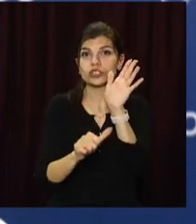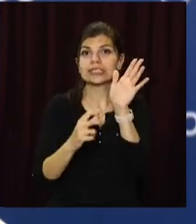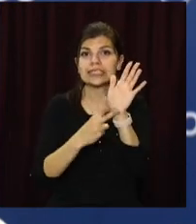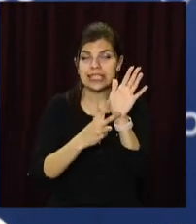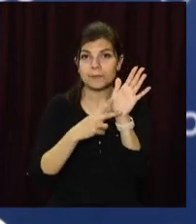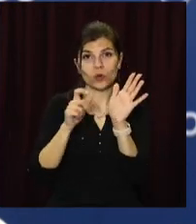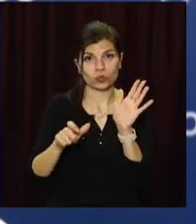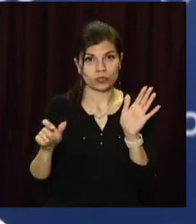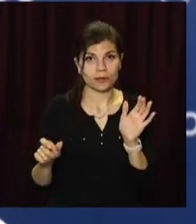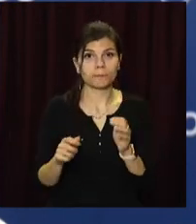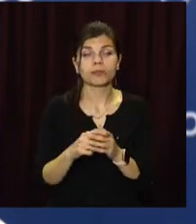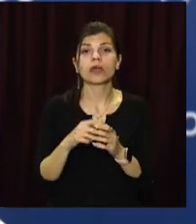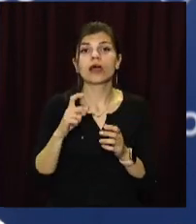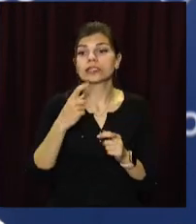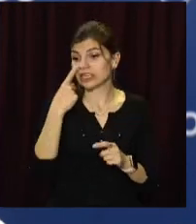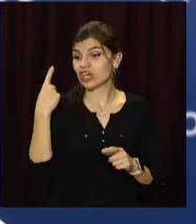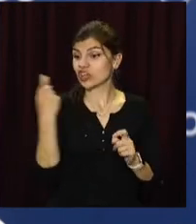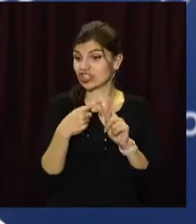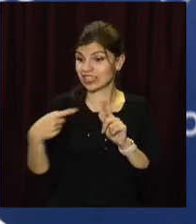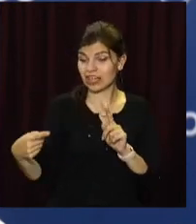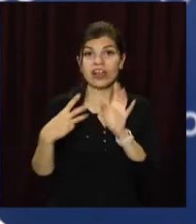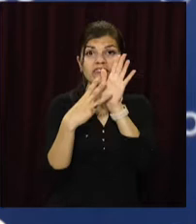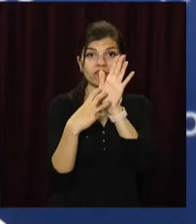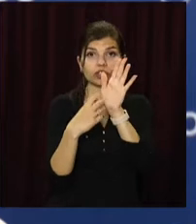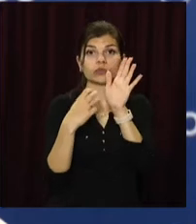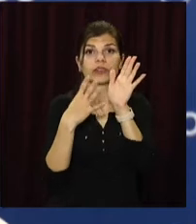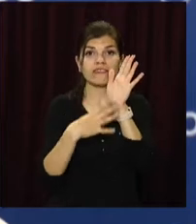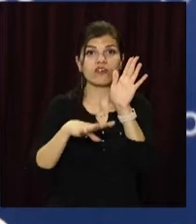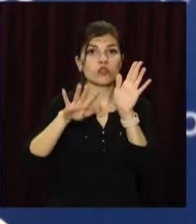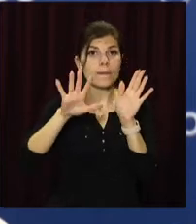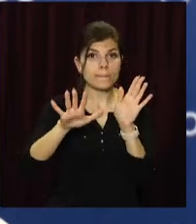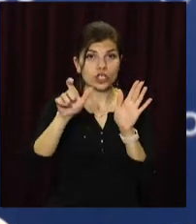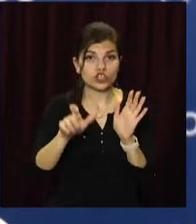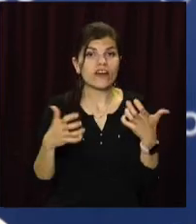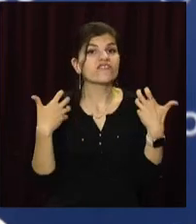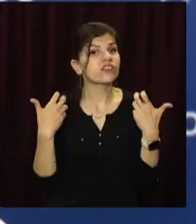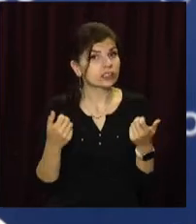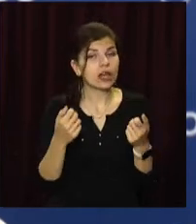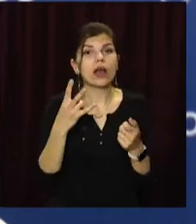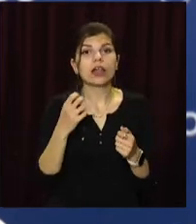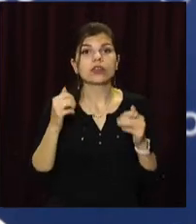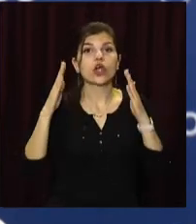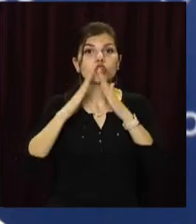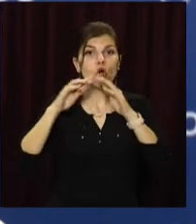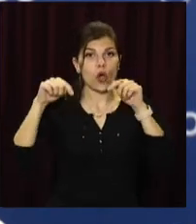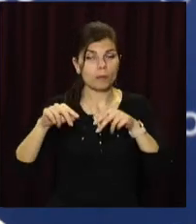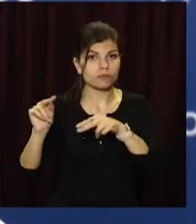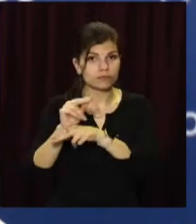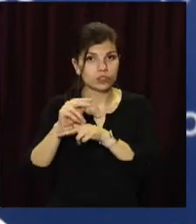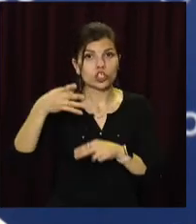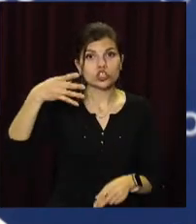51 767 пацієнтів. За минулий тиждень 895. На амбулаторному лікуванні